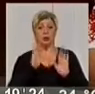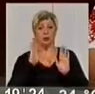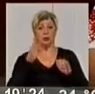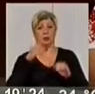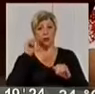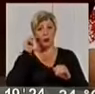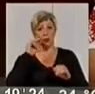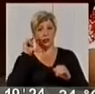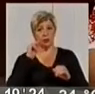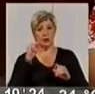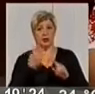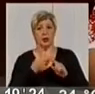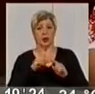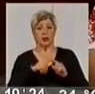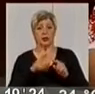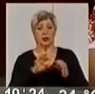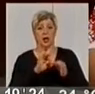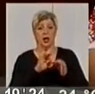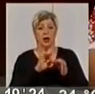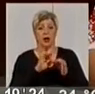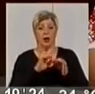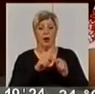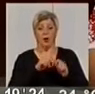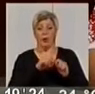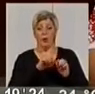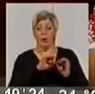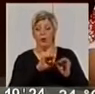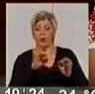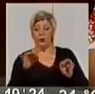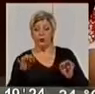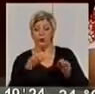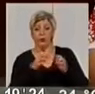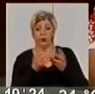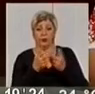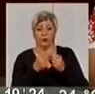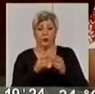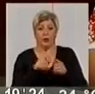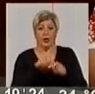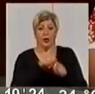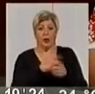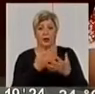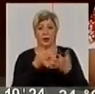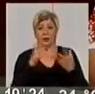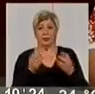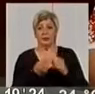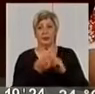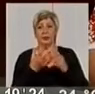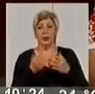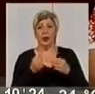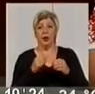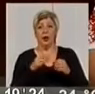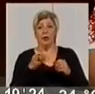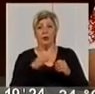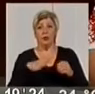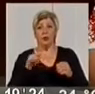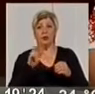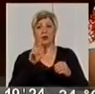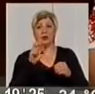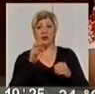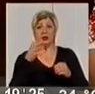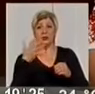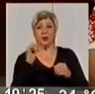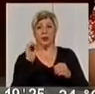це вимір, ну, скажімо, достатній для того, щоб залучити ці ресурси, щоб дітей оздоровити, тому що в області 305 тисяч дітей, а